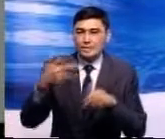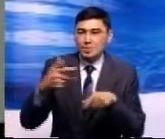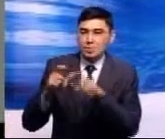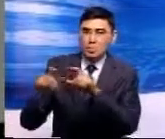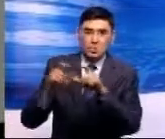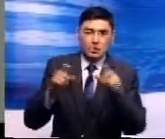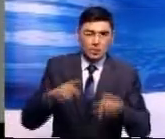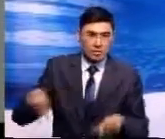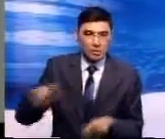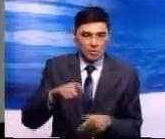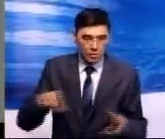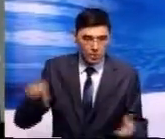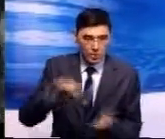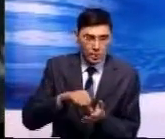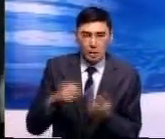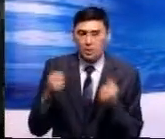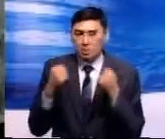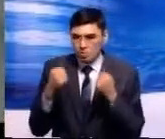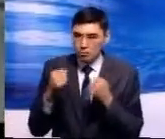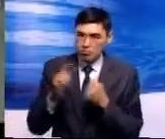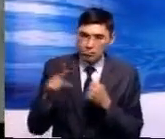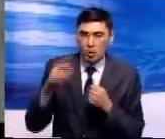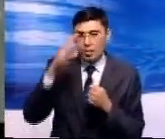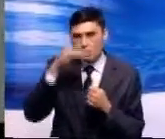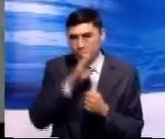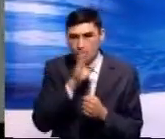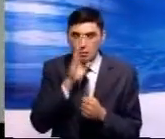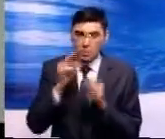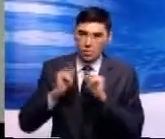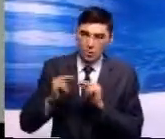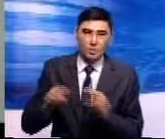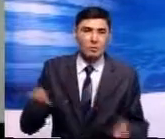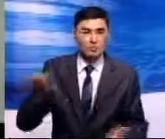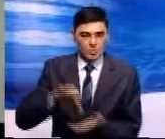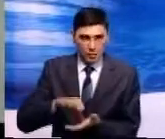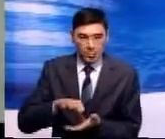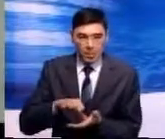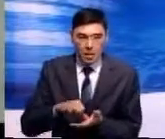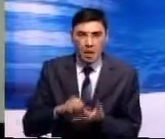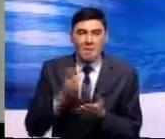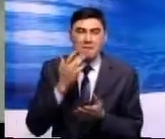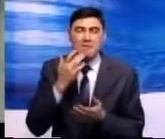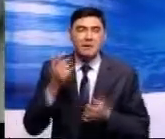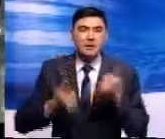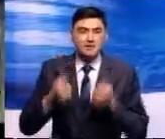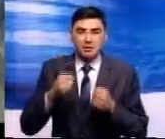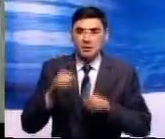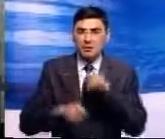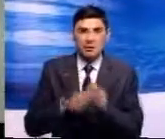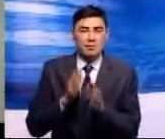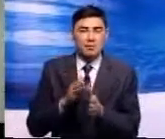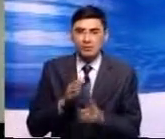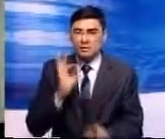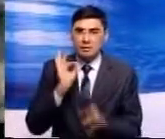заведений Семея, а также спортсмены и представители родительской общественности. Велофестиваль был организован в рамках грантового проекта